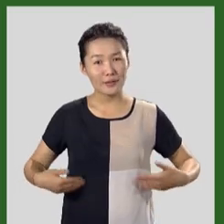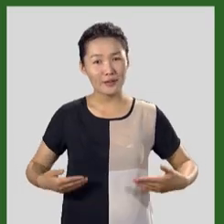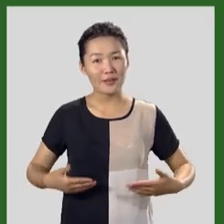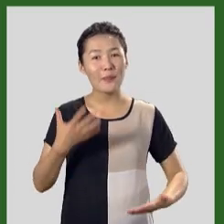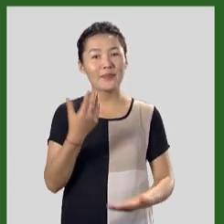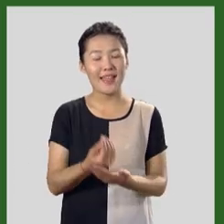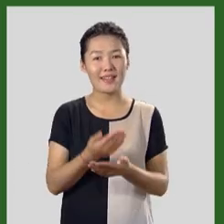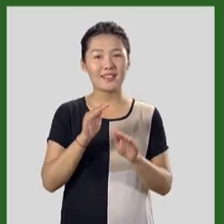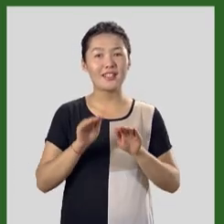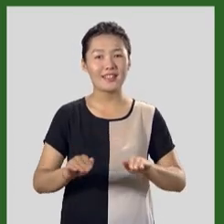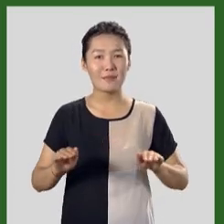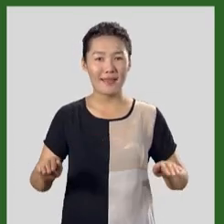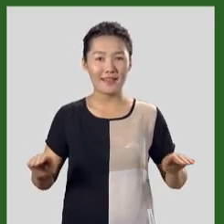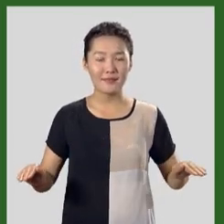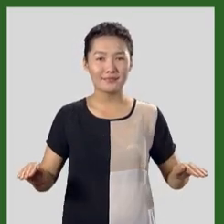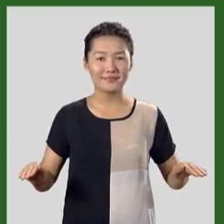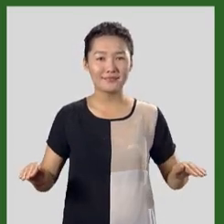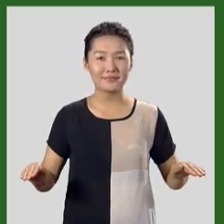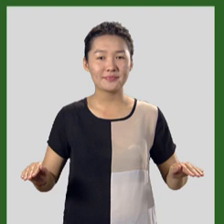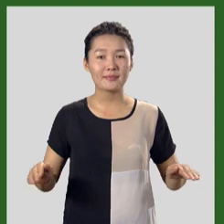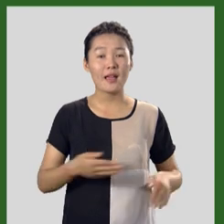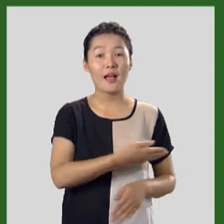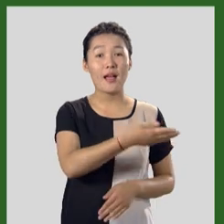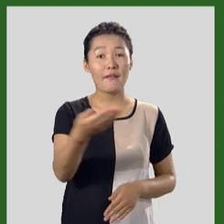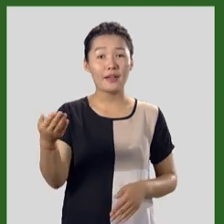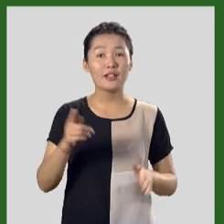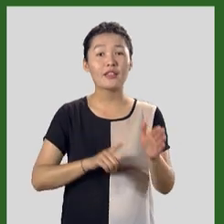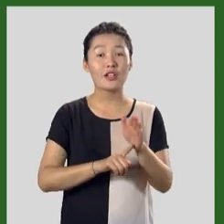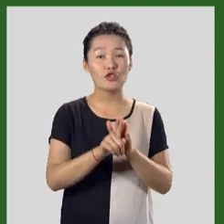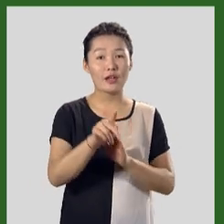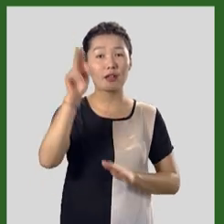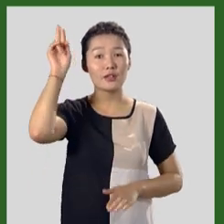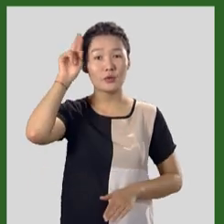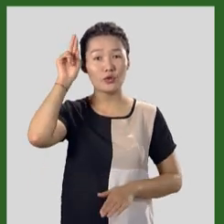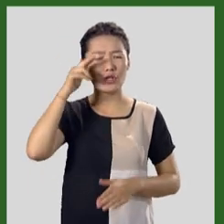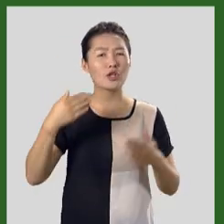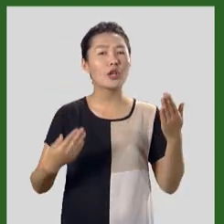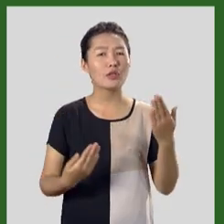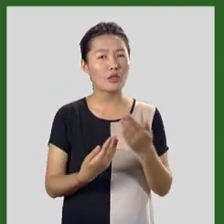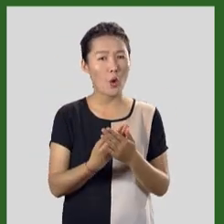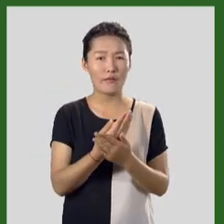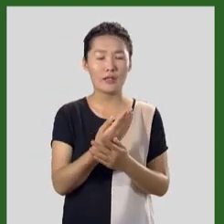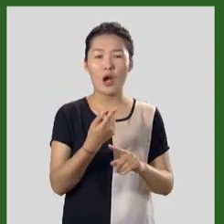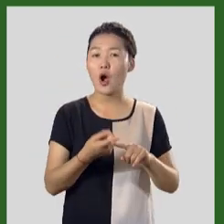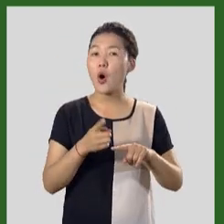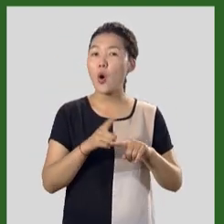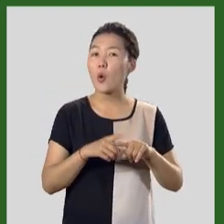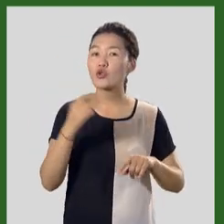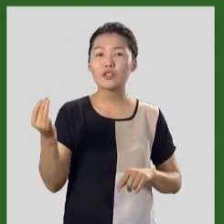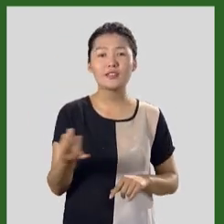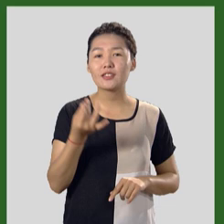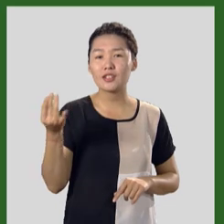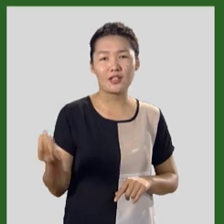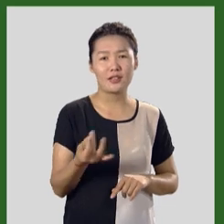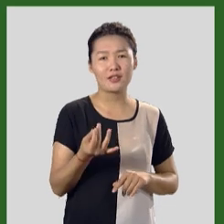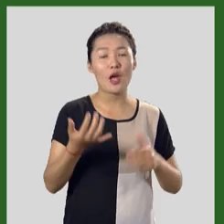Здравствуйте, дорогие ребята! Вы начинаете изучение новой, очень интересной